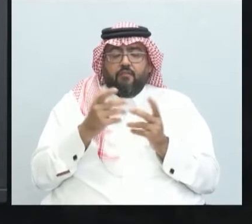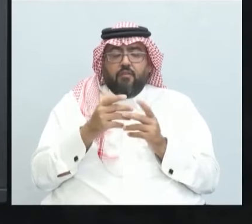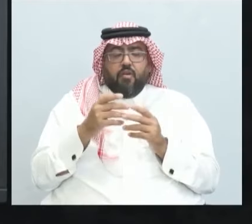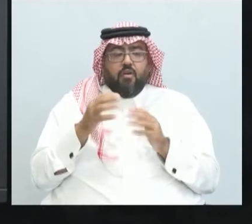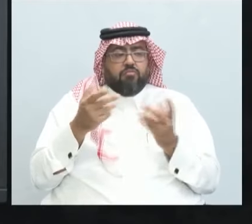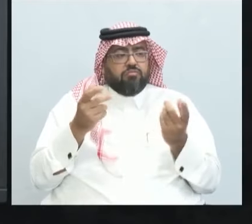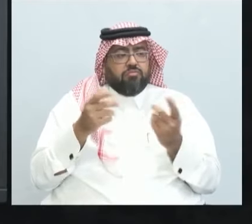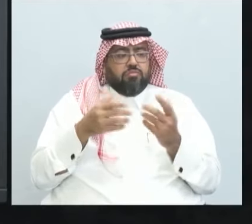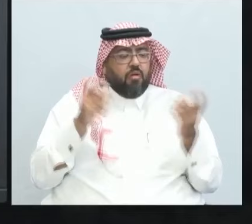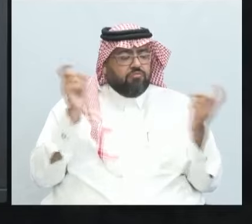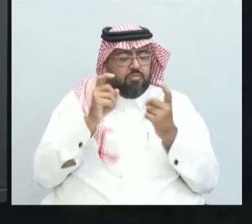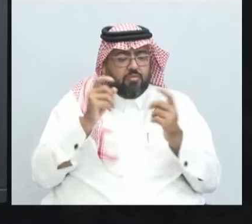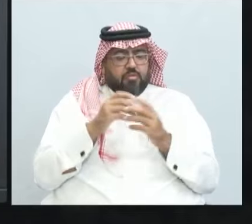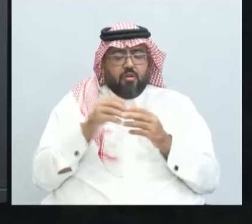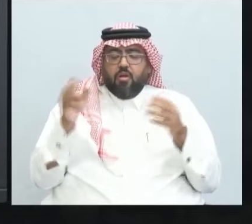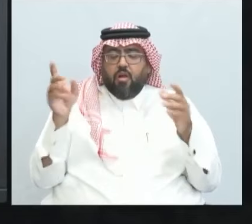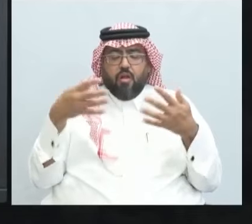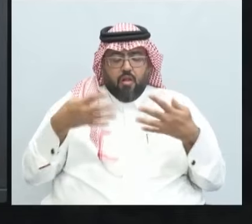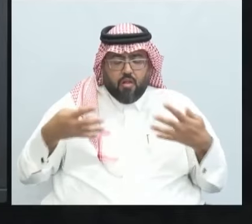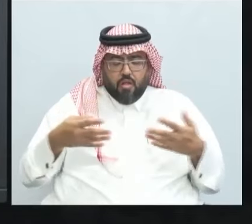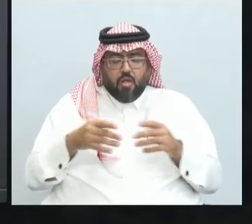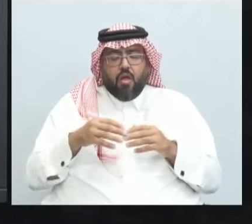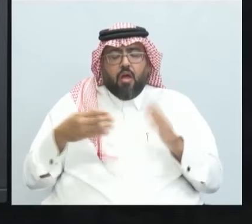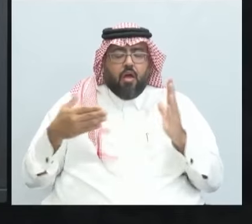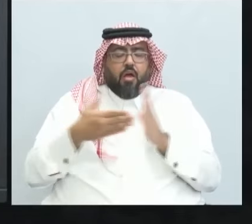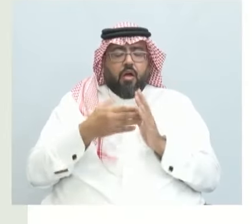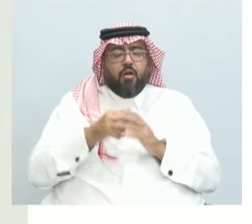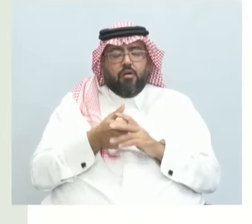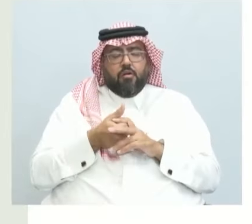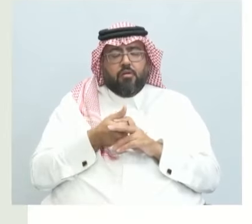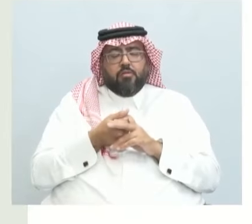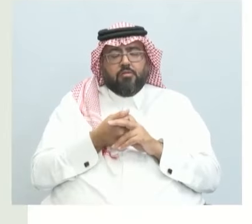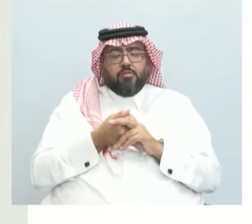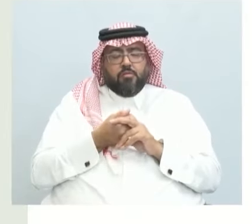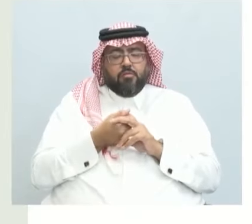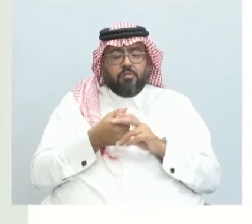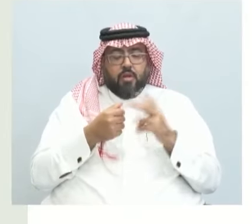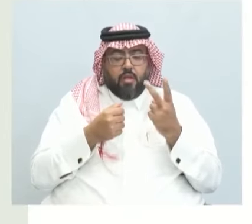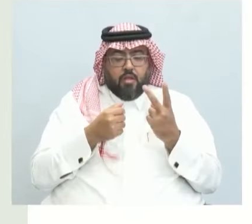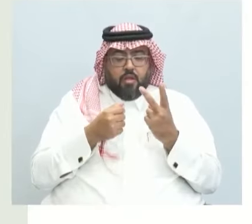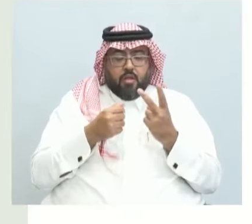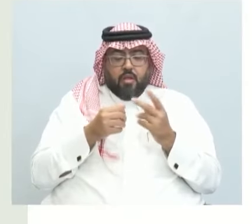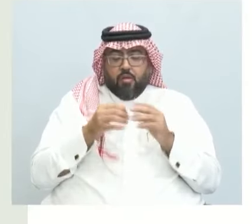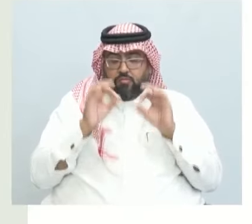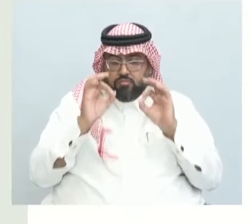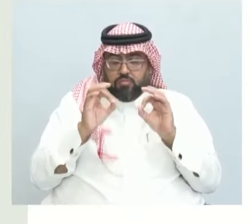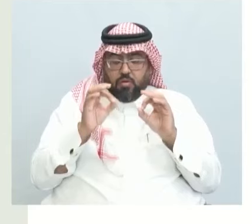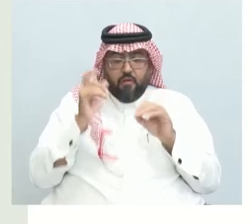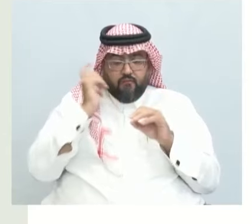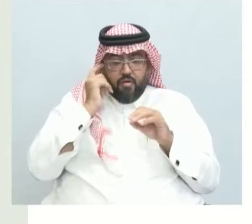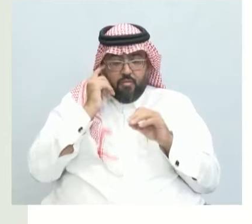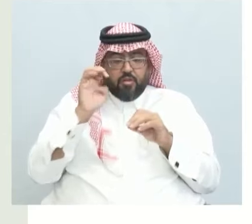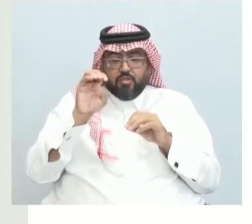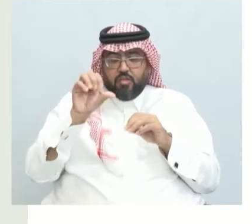حروبهم نزاعاتهم قصائدهم ادبهم الى اخره ايضا اثنان الى اي وجهات النظر تميل في تحديد مفهوم الجاهليه